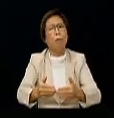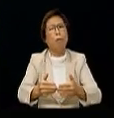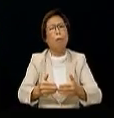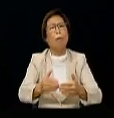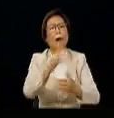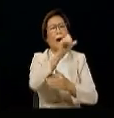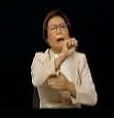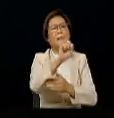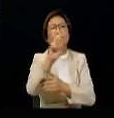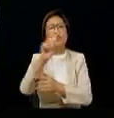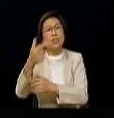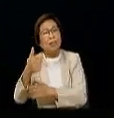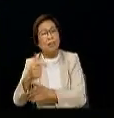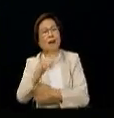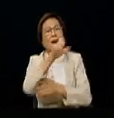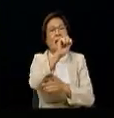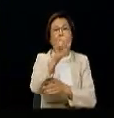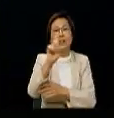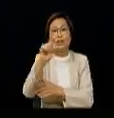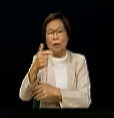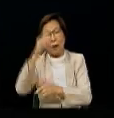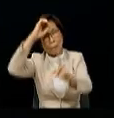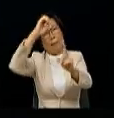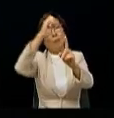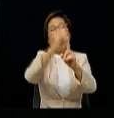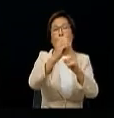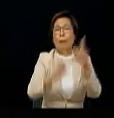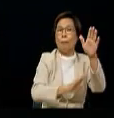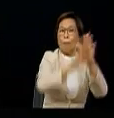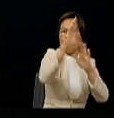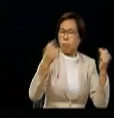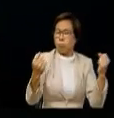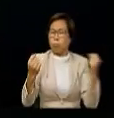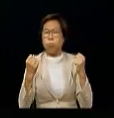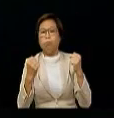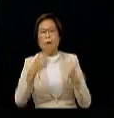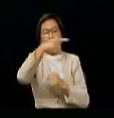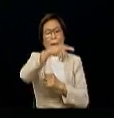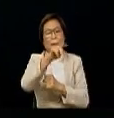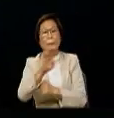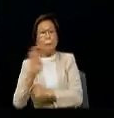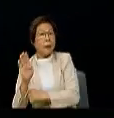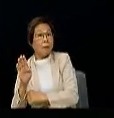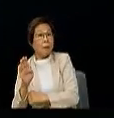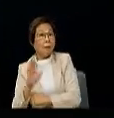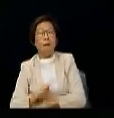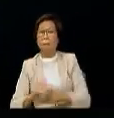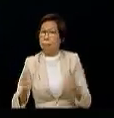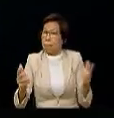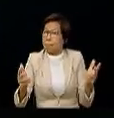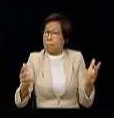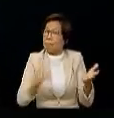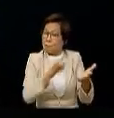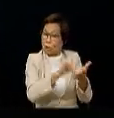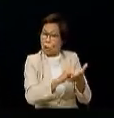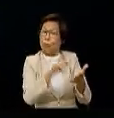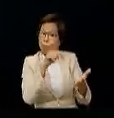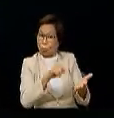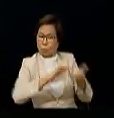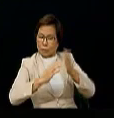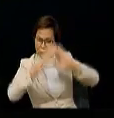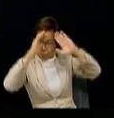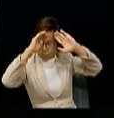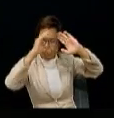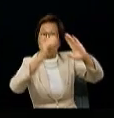sbg Apa Mas Slamet pembangunan Mantan Tapi bibi ama ke yang itu juga menjadi